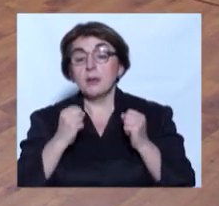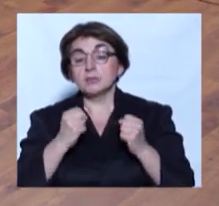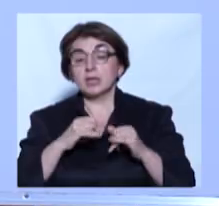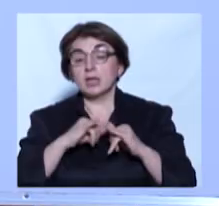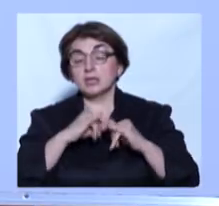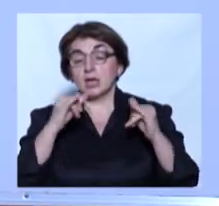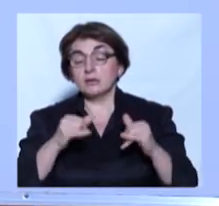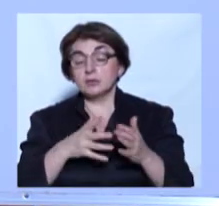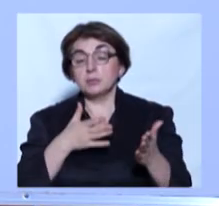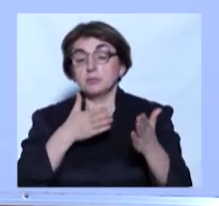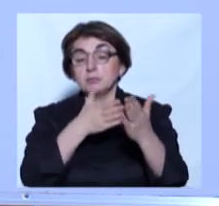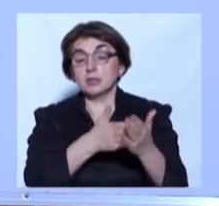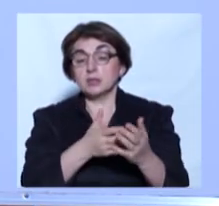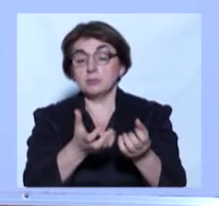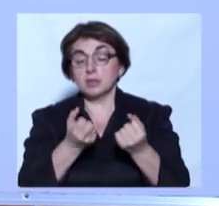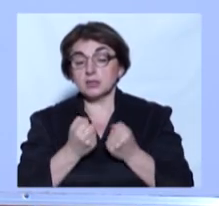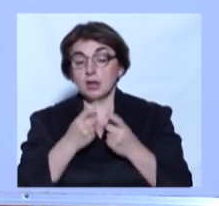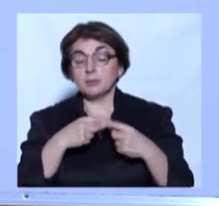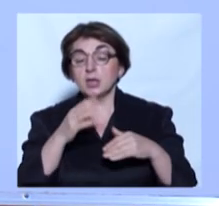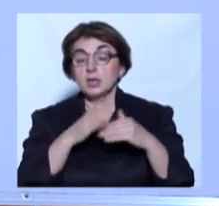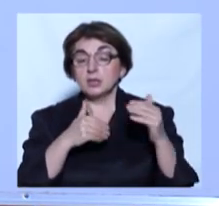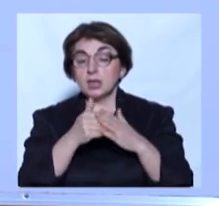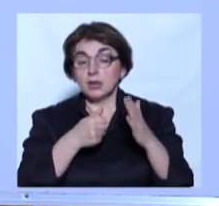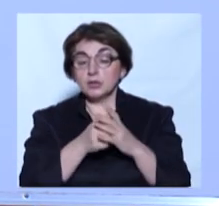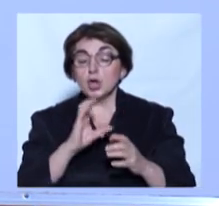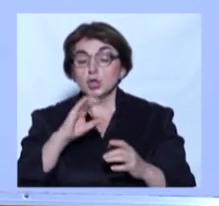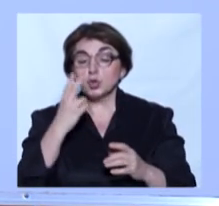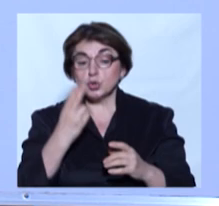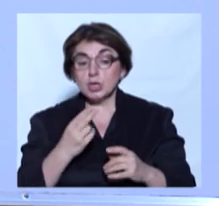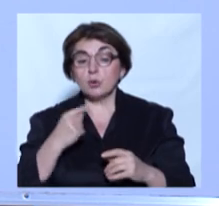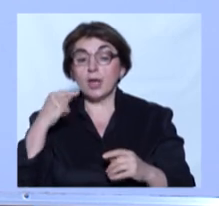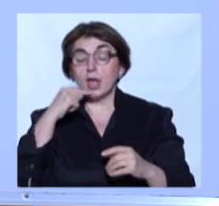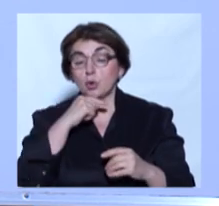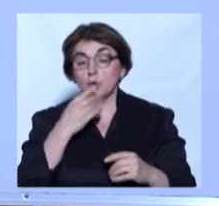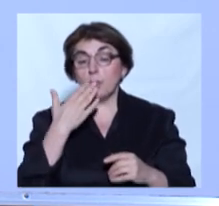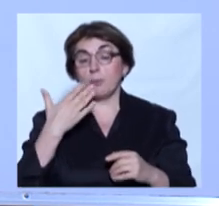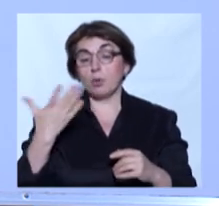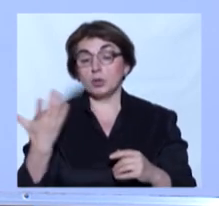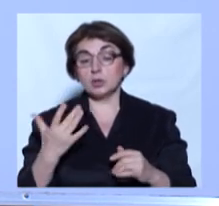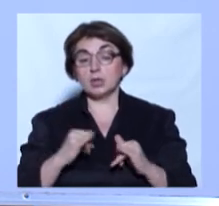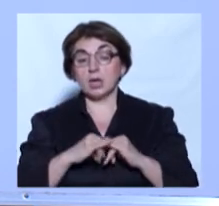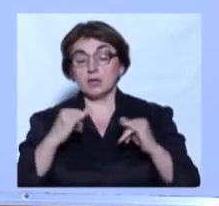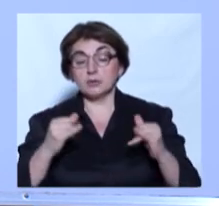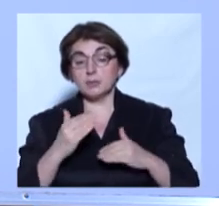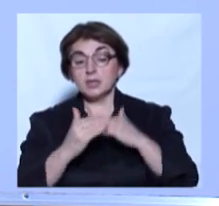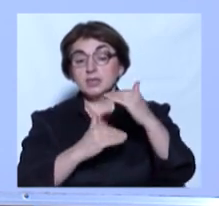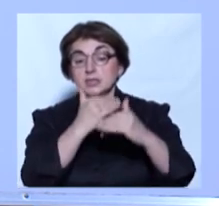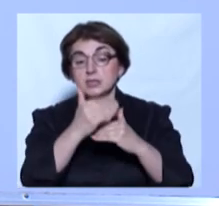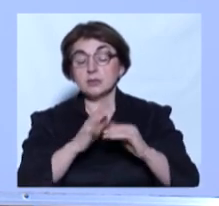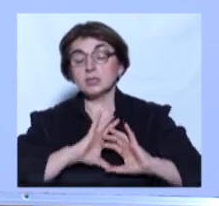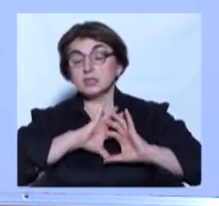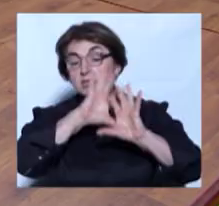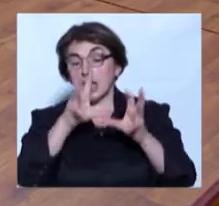მიზნების მიღწევაში და ამავე დროს ხელი შეუწყოს სოციალურ, ეკონომიკურ, პოლიტიკურ განვითარებას, წინსვლას და